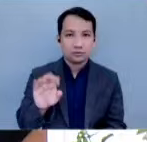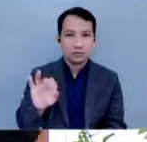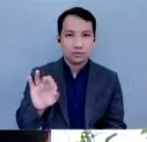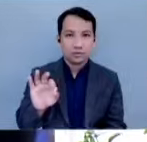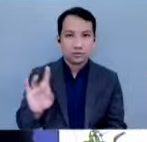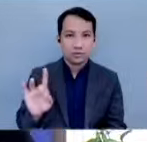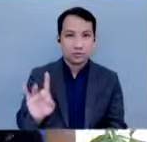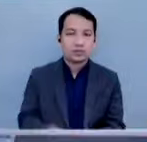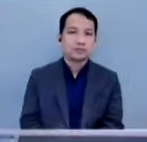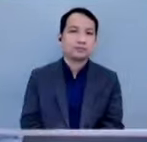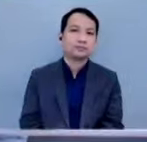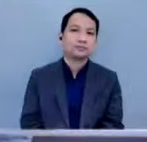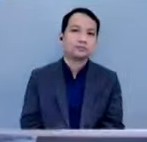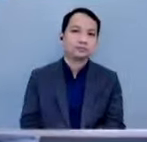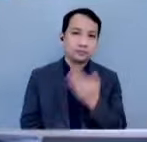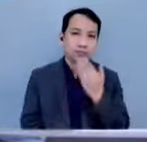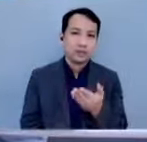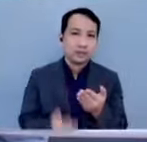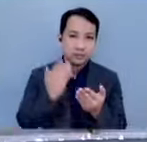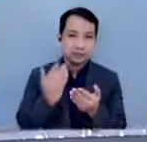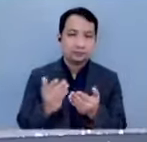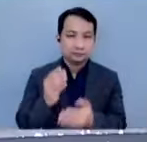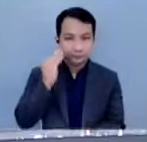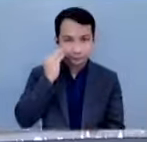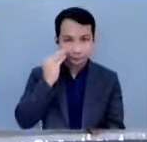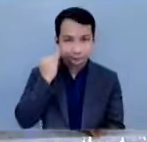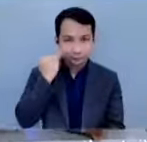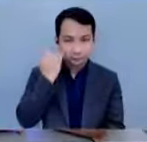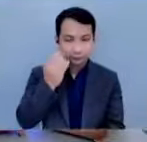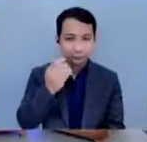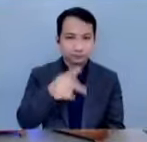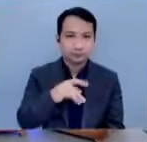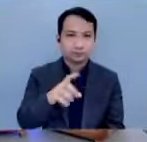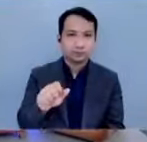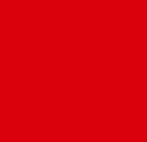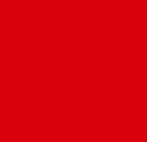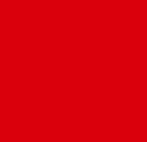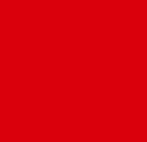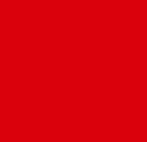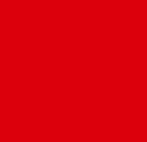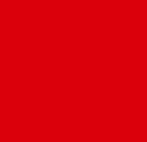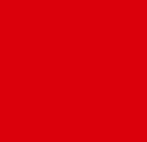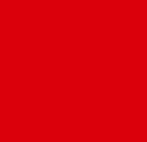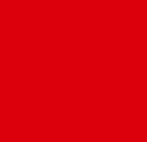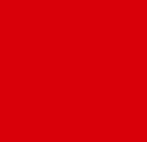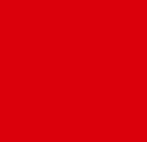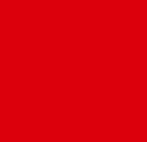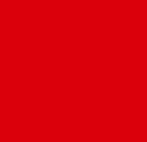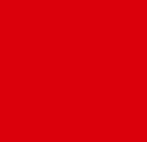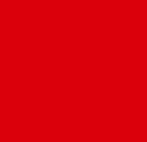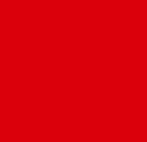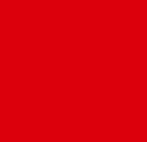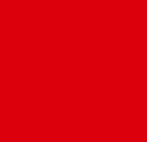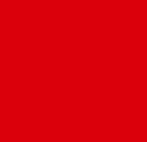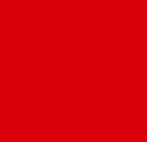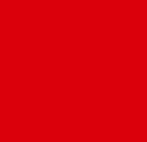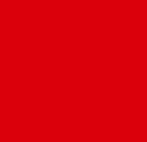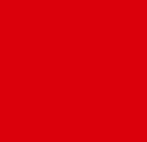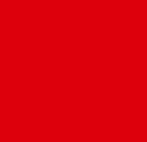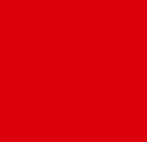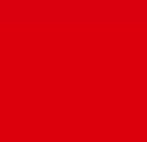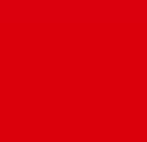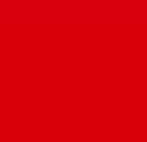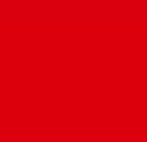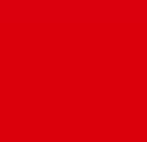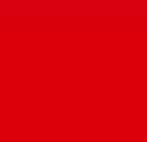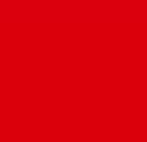0942-602-9298. Alright, maraming salamat, Mon and Jenny, ng Plantitas Art and Design. Mga kapatid, Jess De Los Santos po, huwag